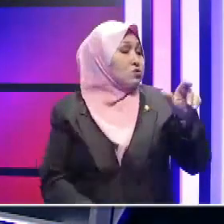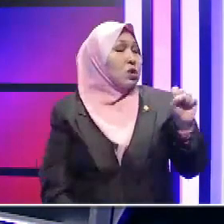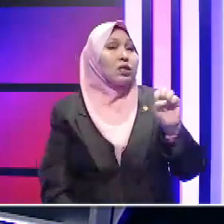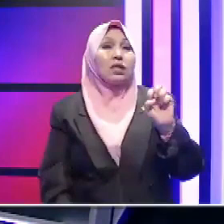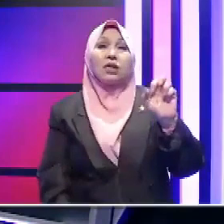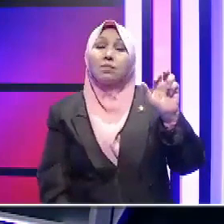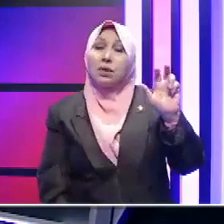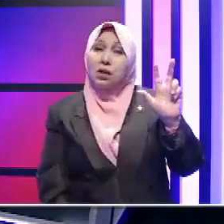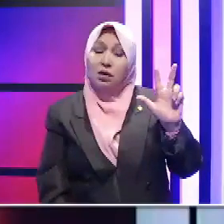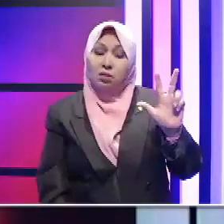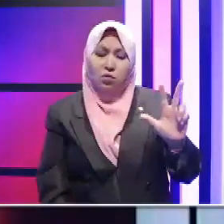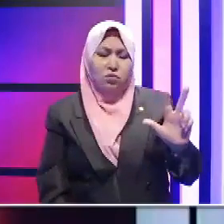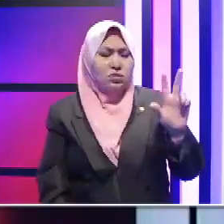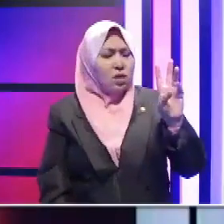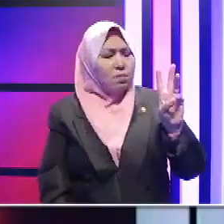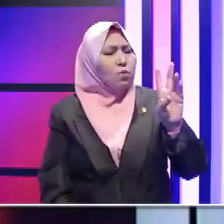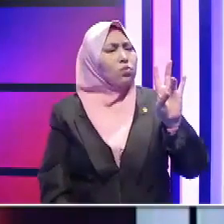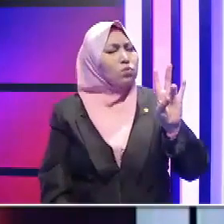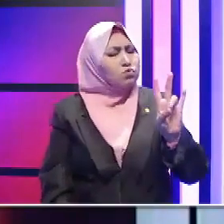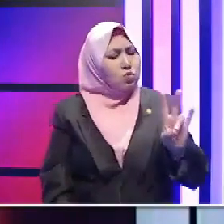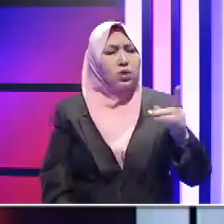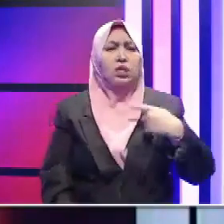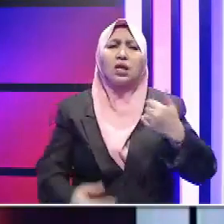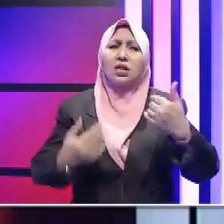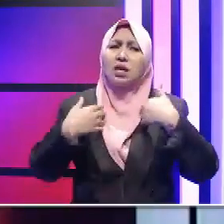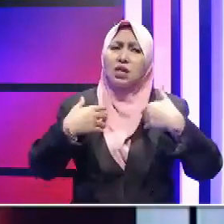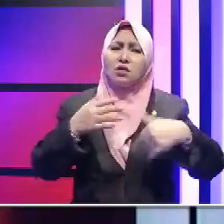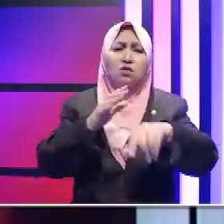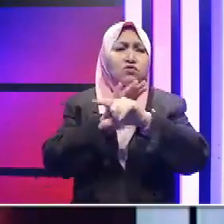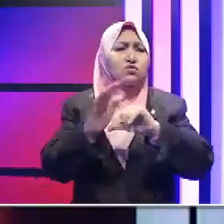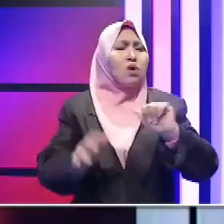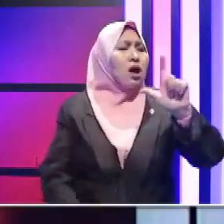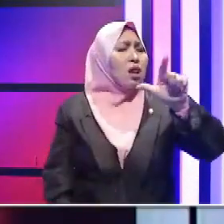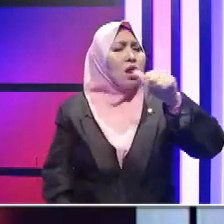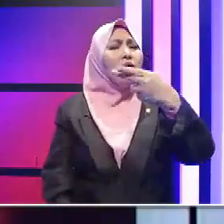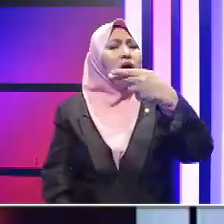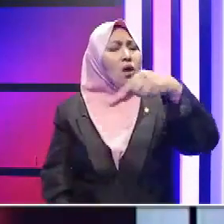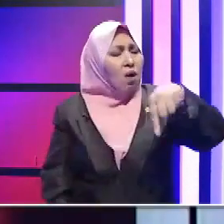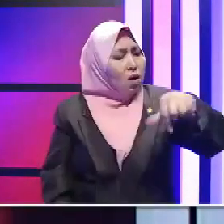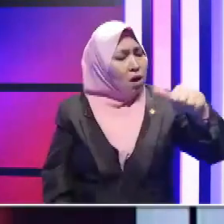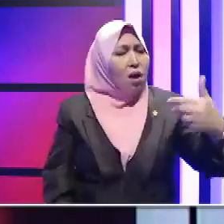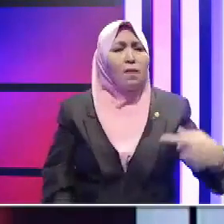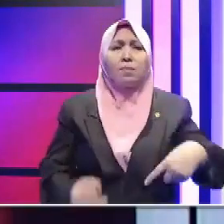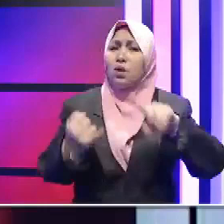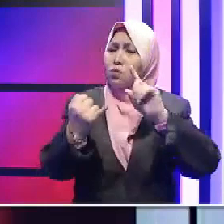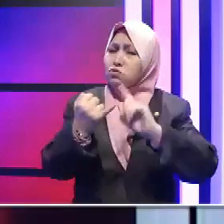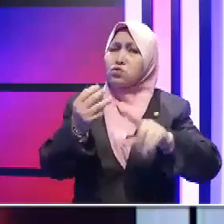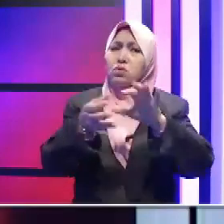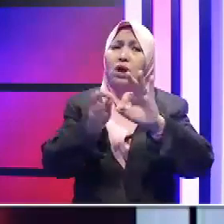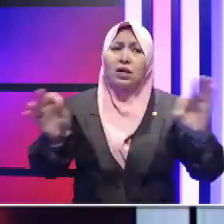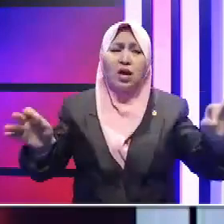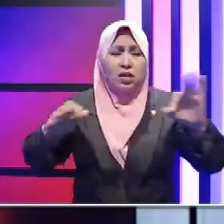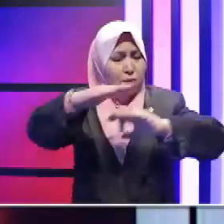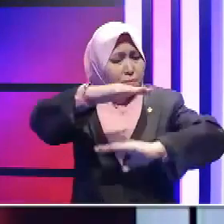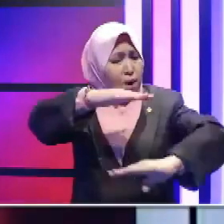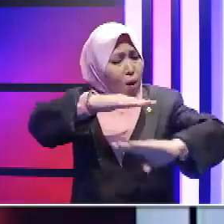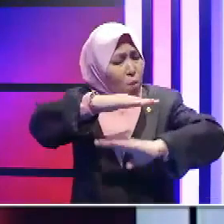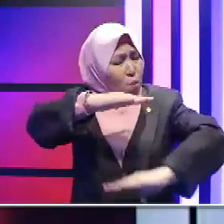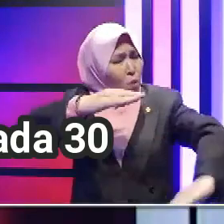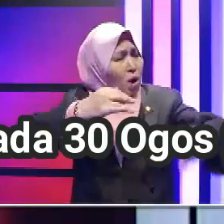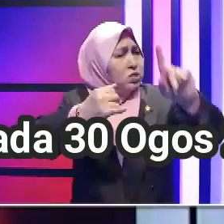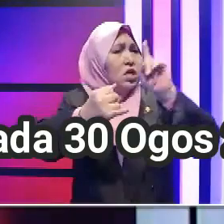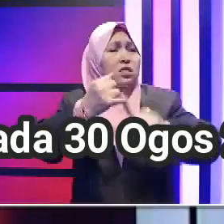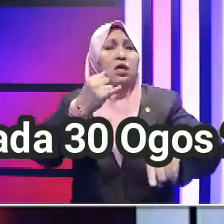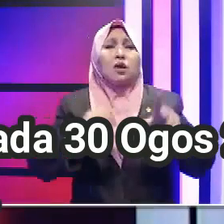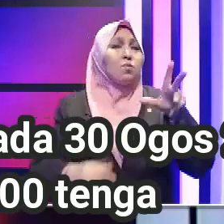Meratus 67 yang mana kita masih Haji berada di dalam surah Al Hah itu melihat pada Penghujung ayat di bawah sekali daripada